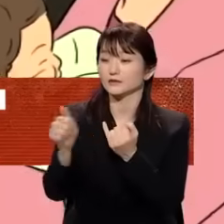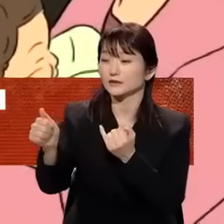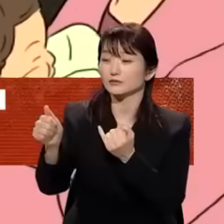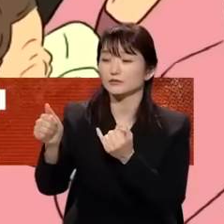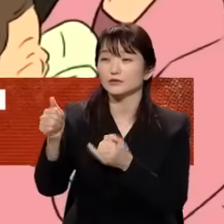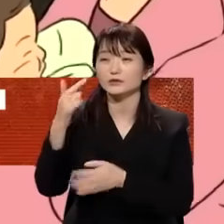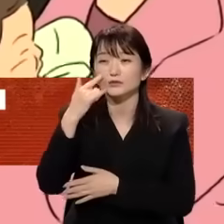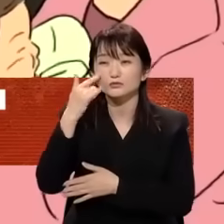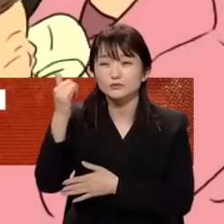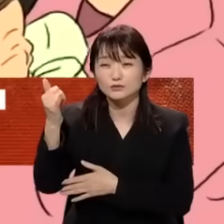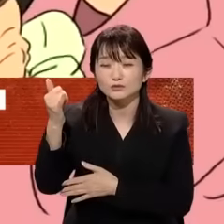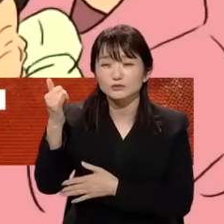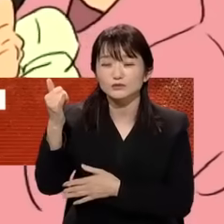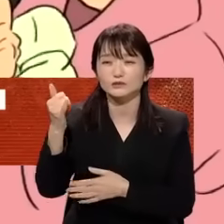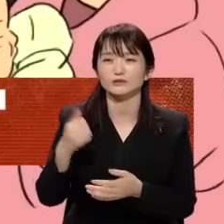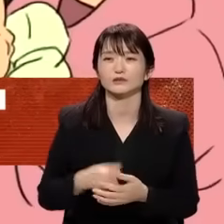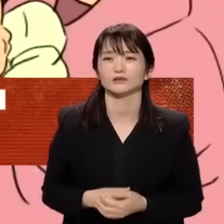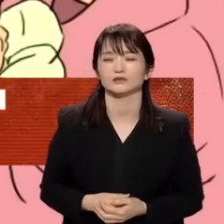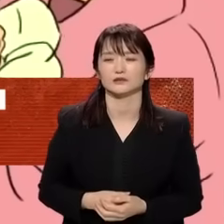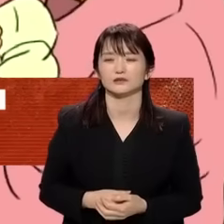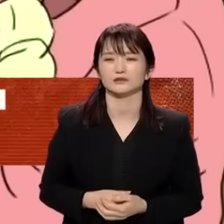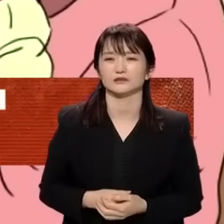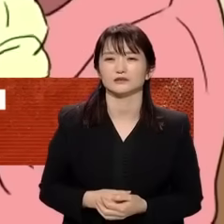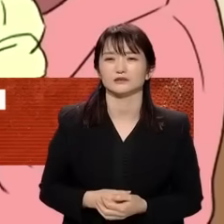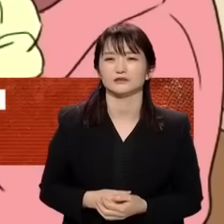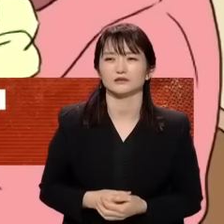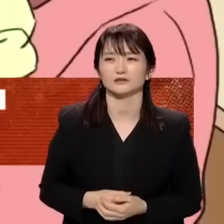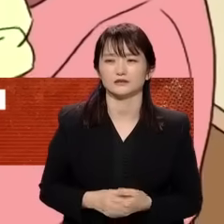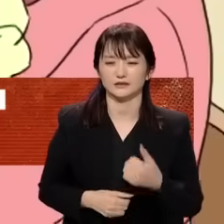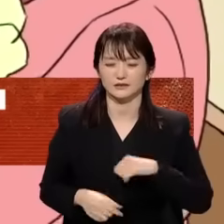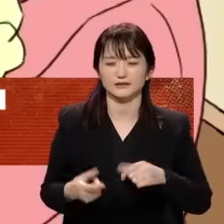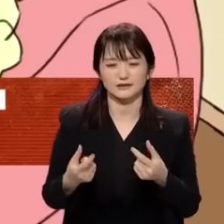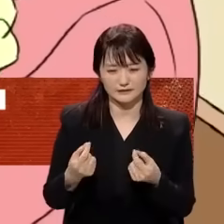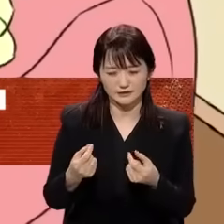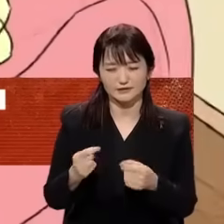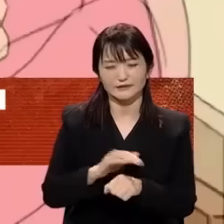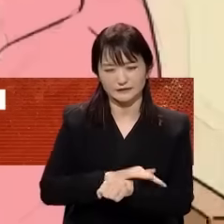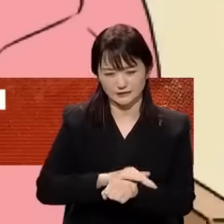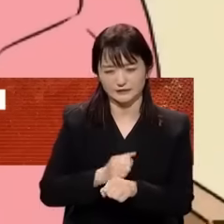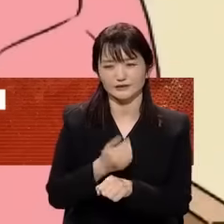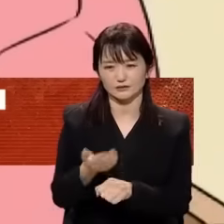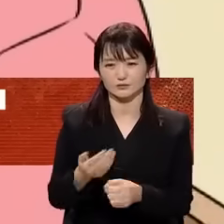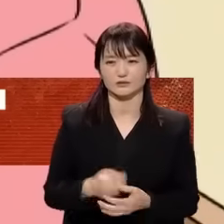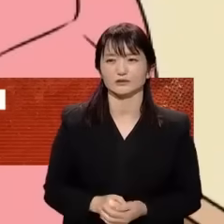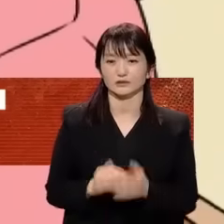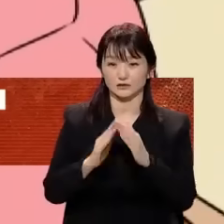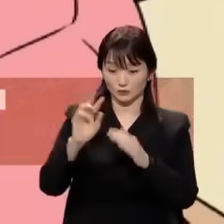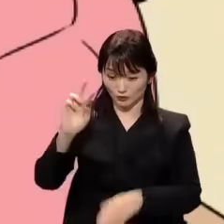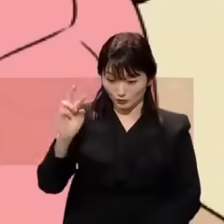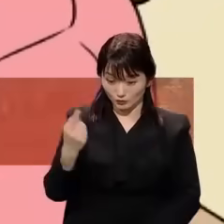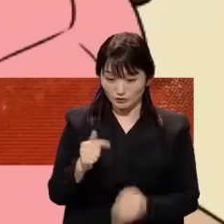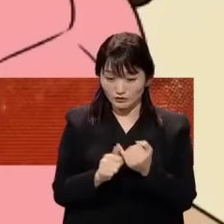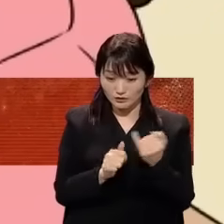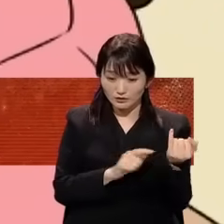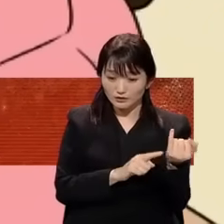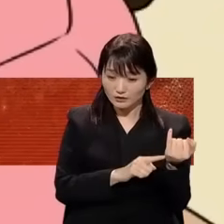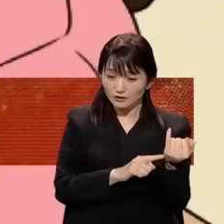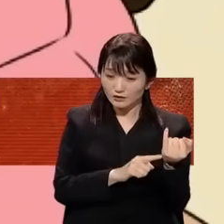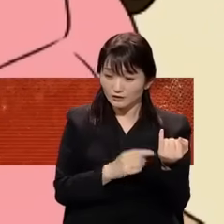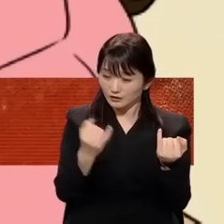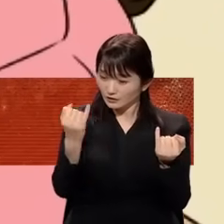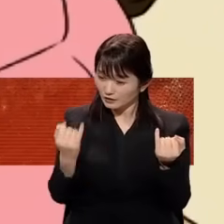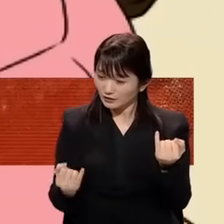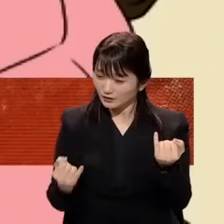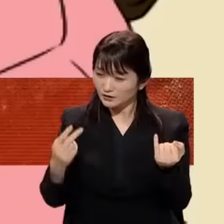사회가 아니라 아들처럼 내가 우리가 따뜻하게 잘해 줄게 이렇게 상견례가 굉장히 훈훈하게 마무리가 됐는데 집에 오더니 아내가 이제 아가씨 씨는 시월도